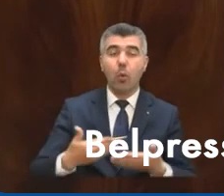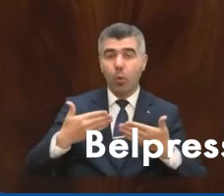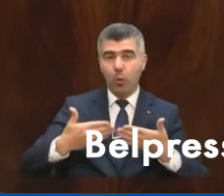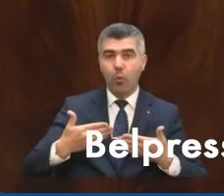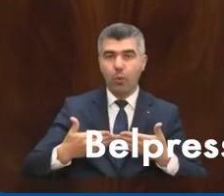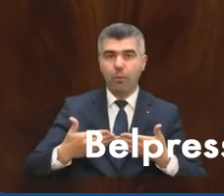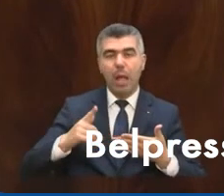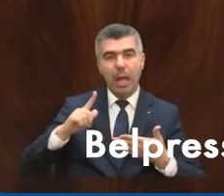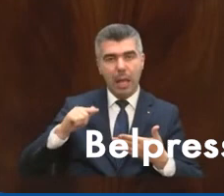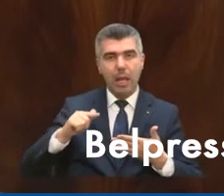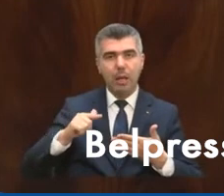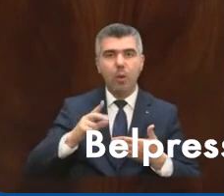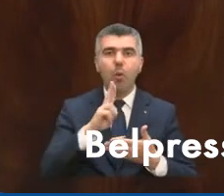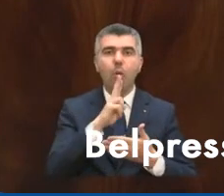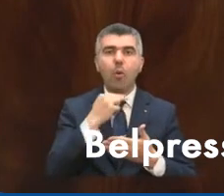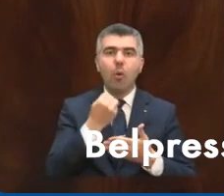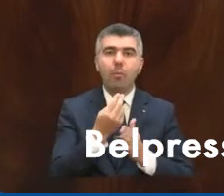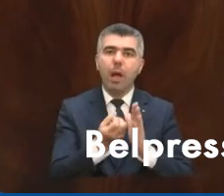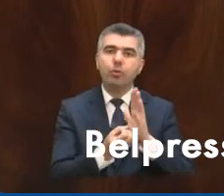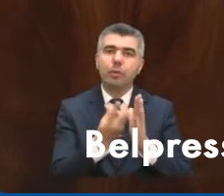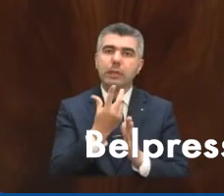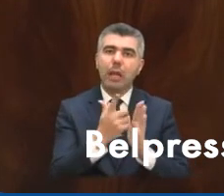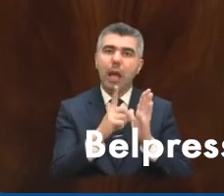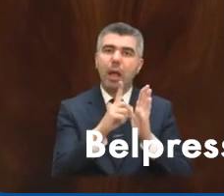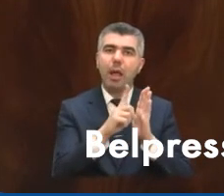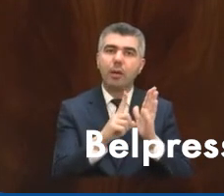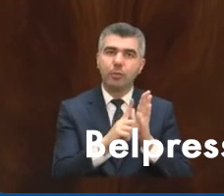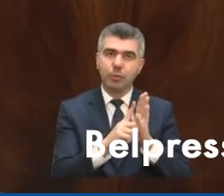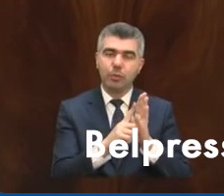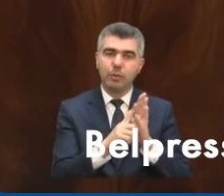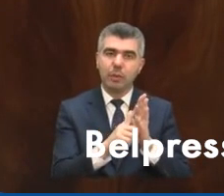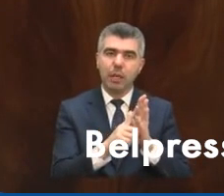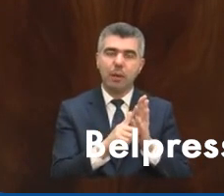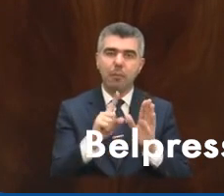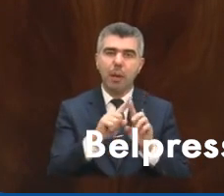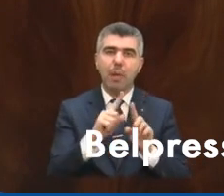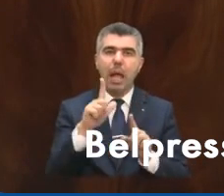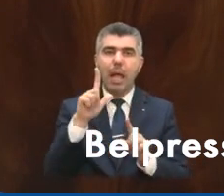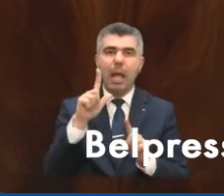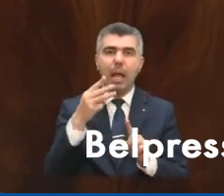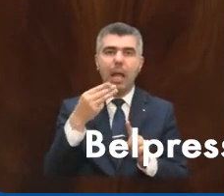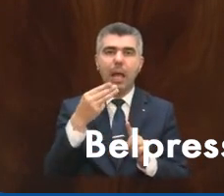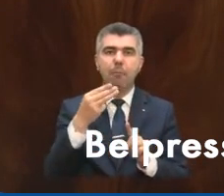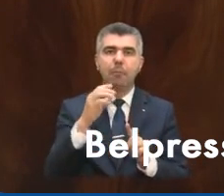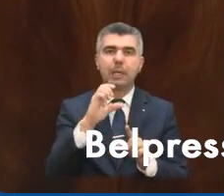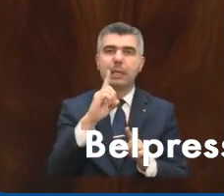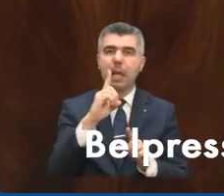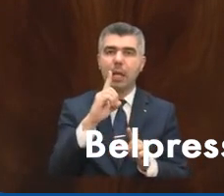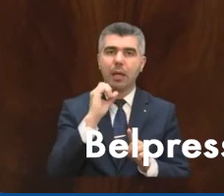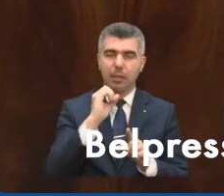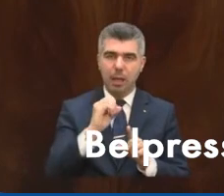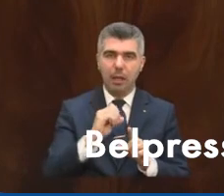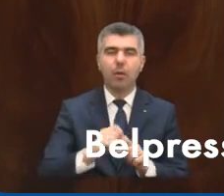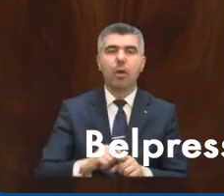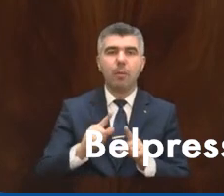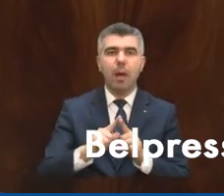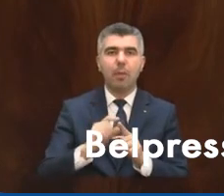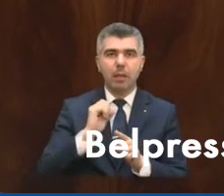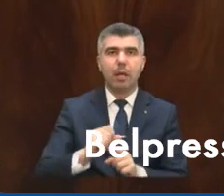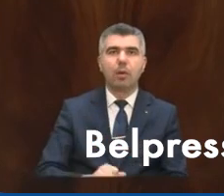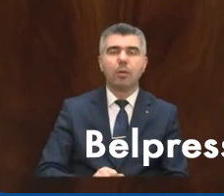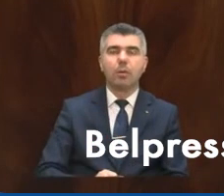كاين حكومه جابت واحد النظام سميتو ال ام دي اجازه والماستر والدكتور